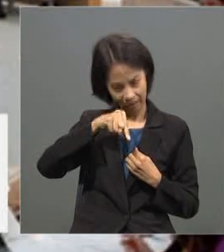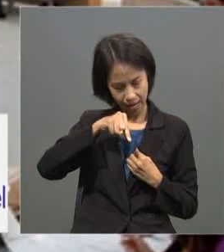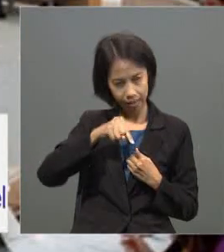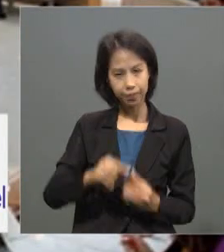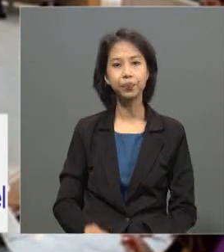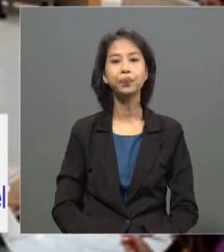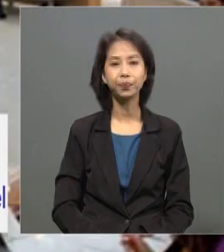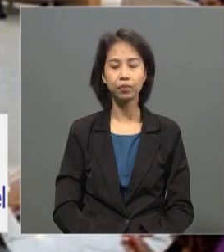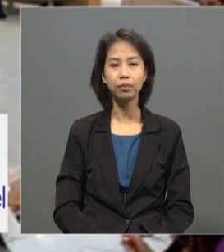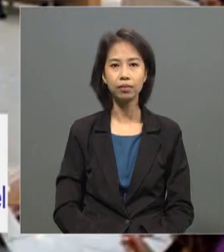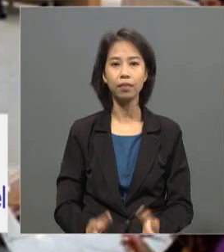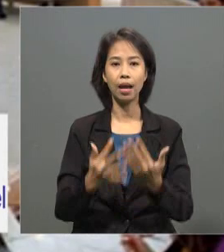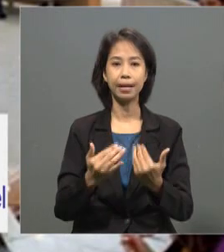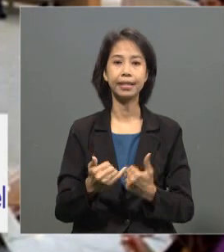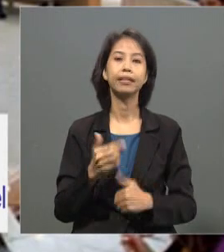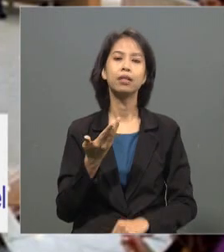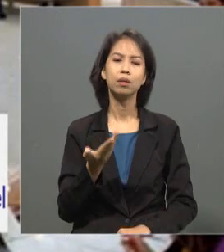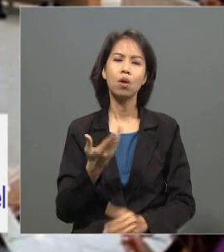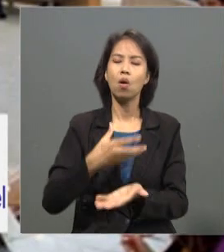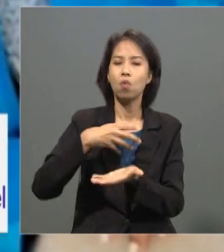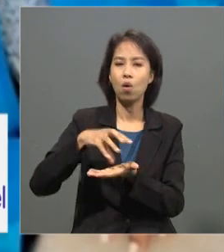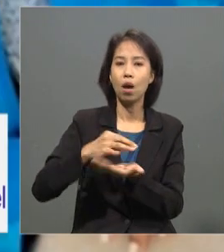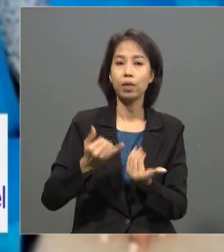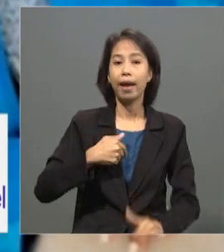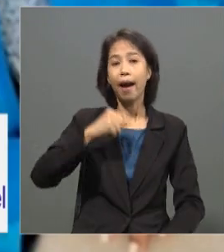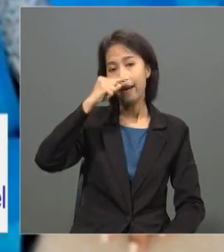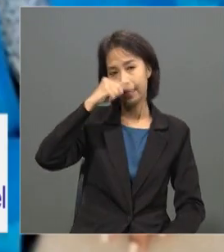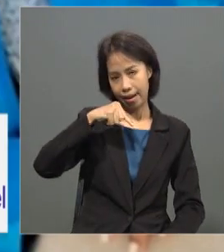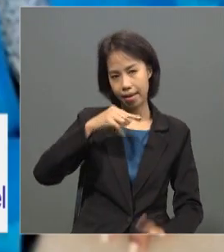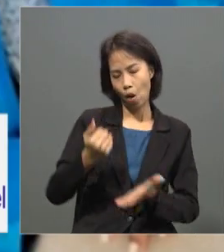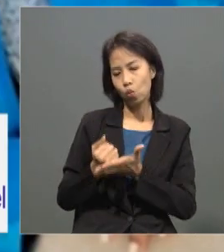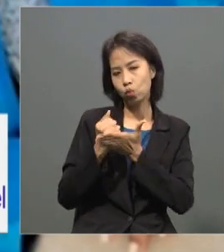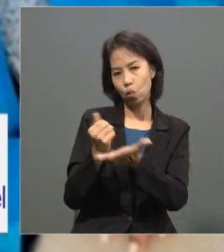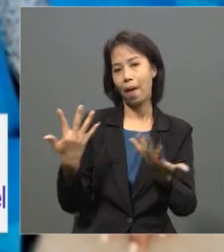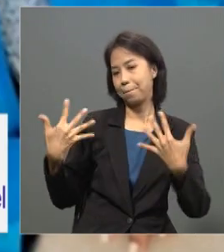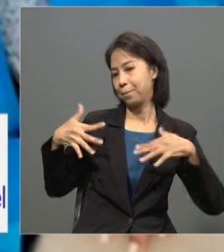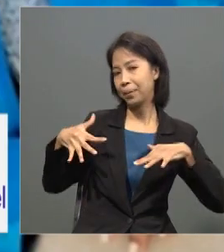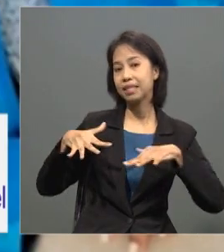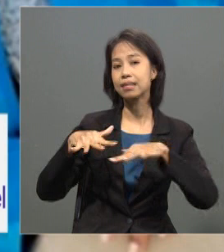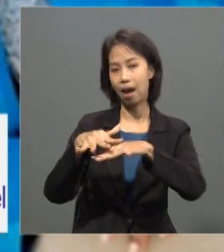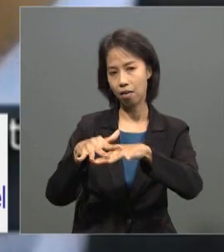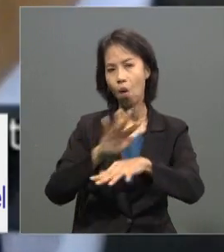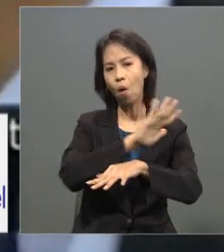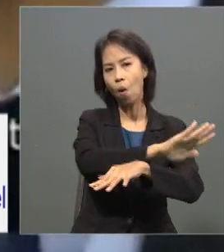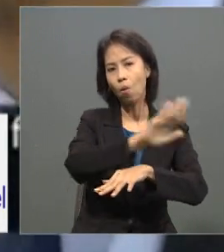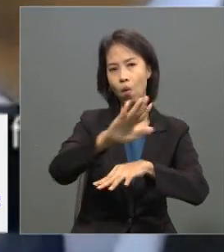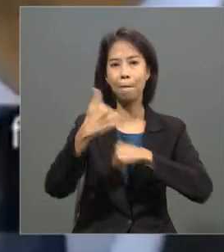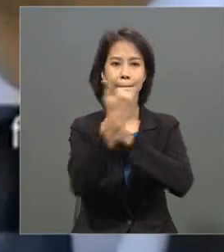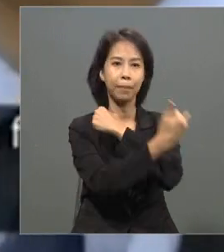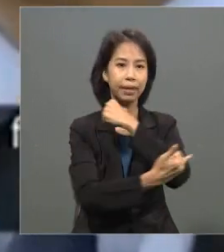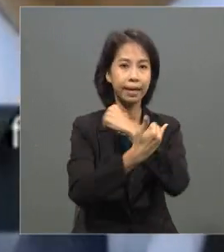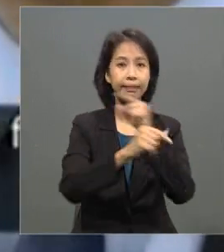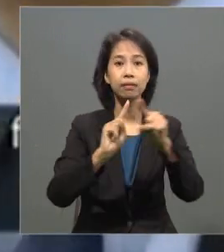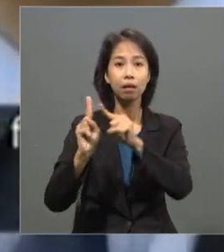โลกซึ่งรัฐมนตรีต่างประเทศก็บอกนะครับว่าประเทศไทยจะเป็นสะพานเชื่อมประสานความความแตกต่างของประเทศสมาชิกเพื่อช่วย